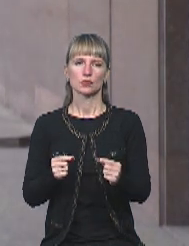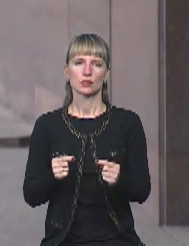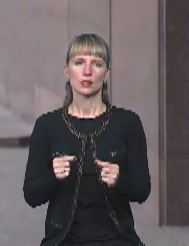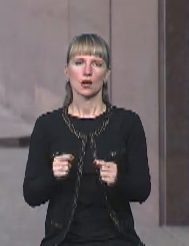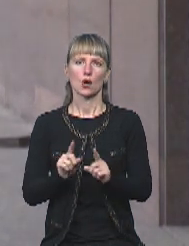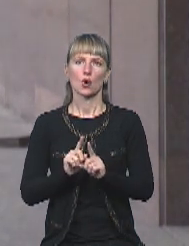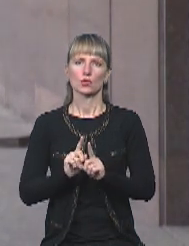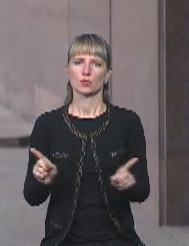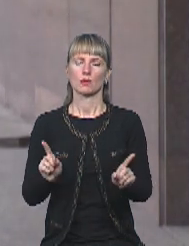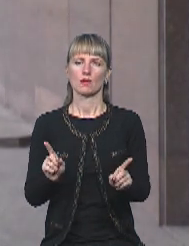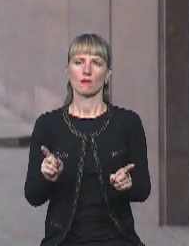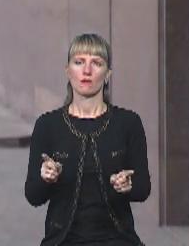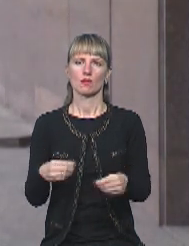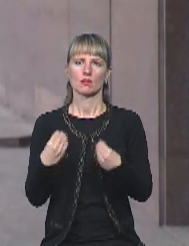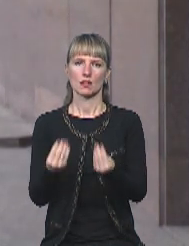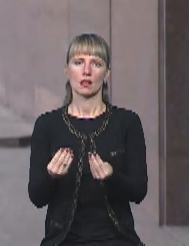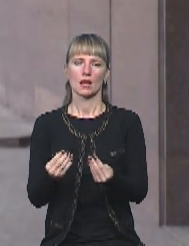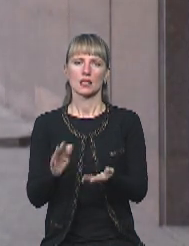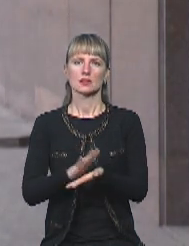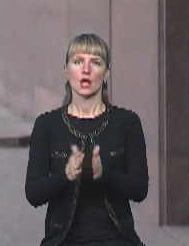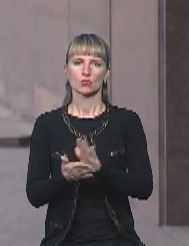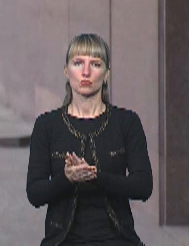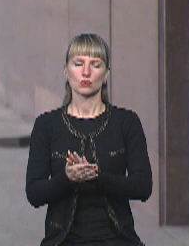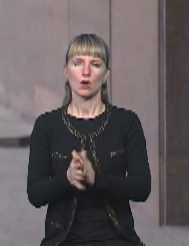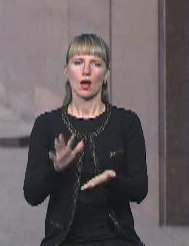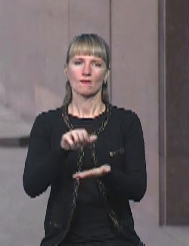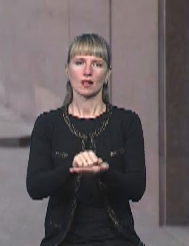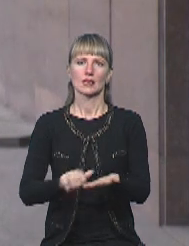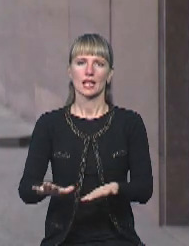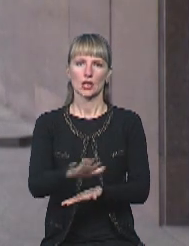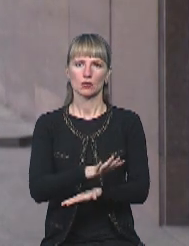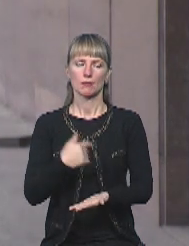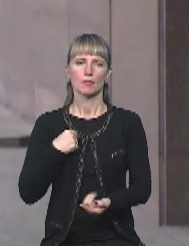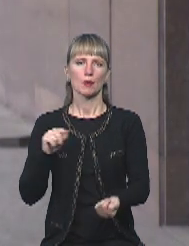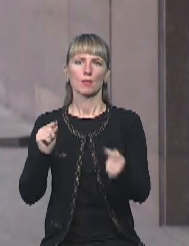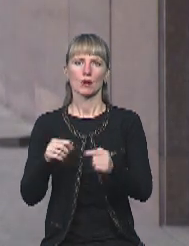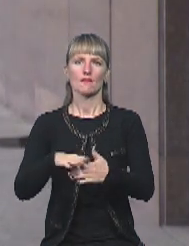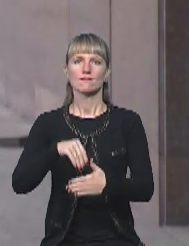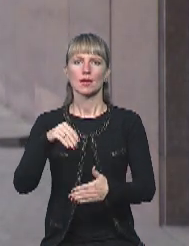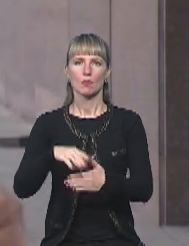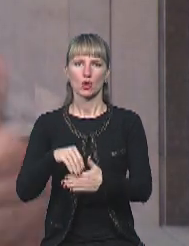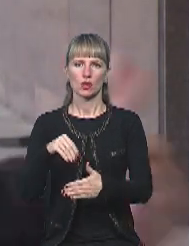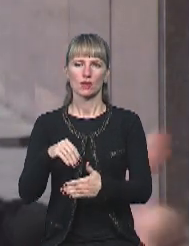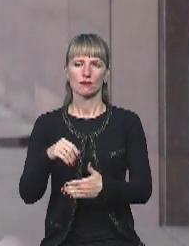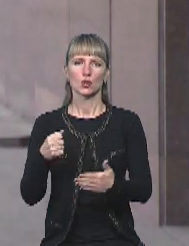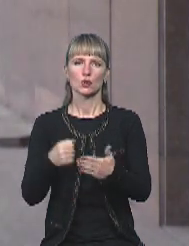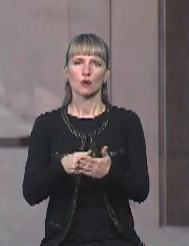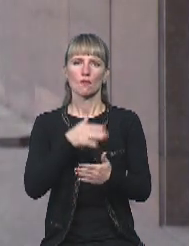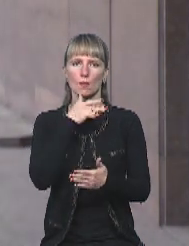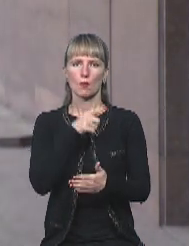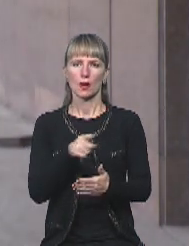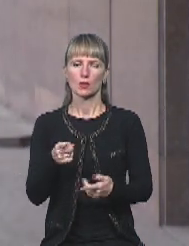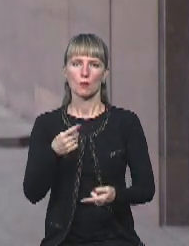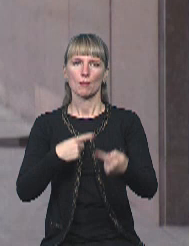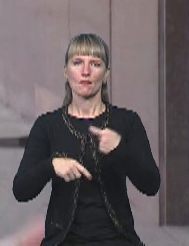особливого статусу, надання особливого статусу окупованим територіям. Ми проти виборів до моменту